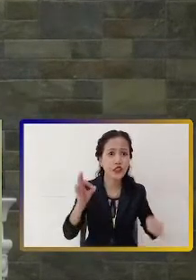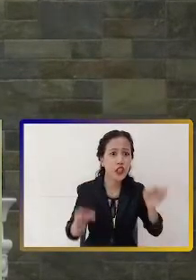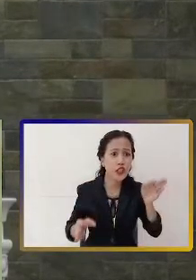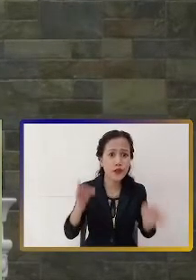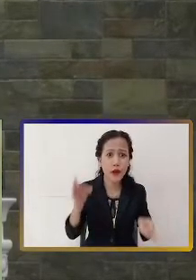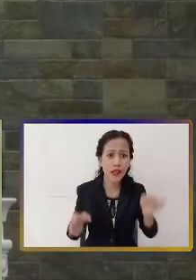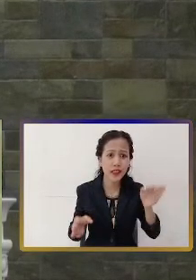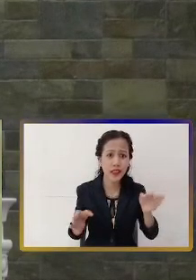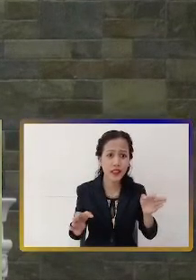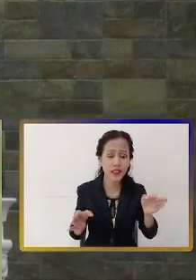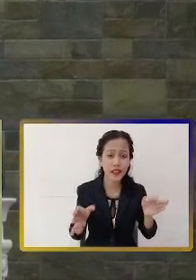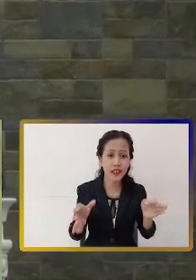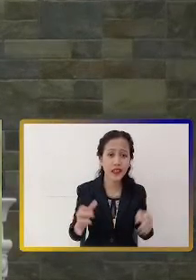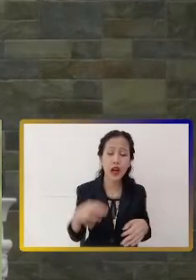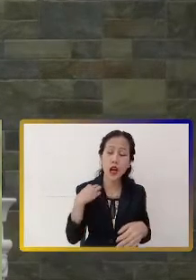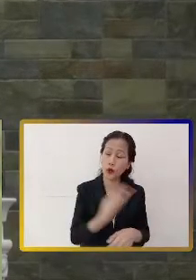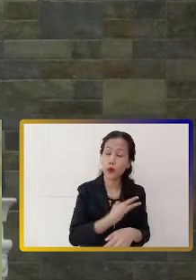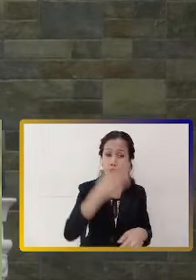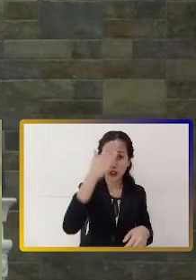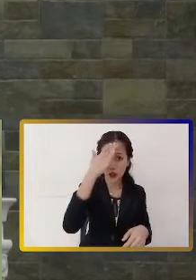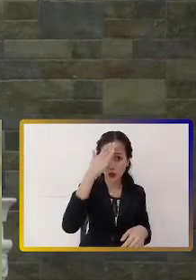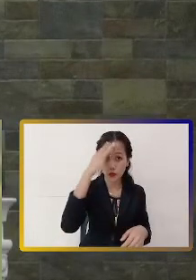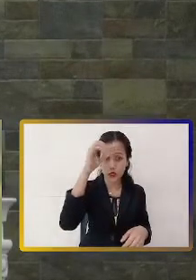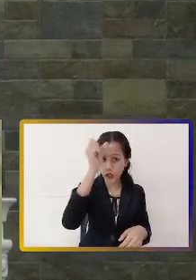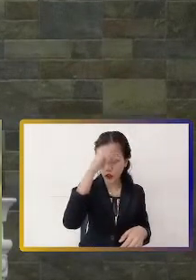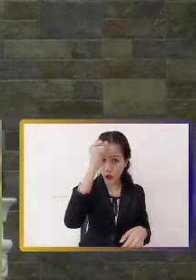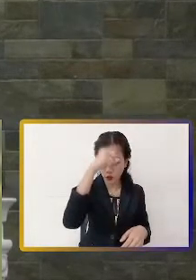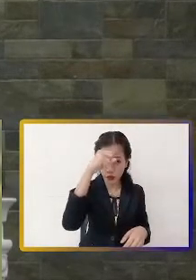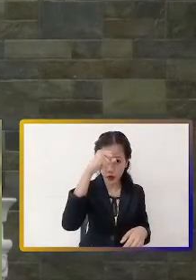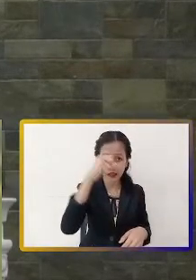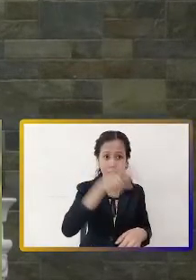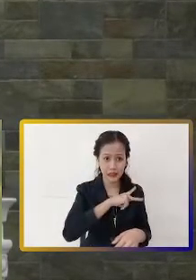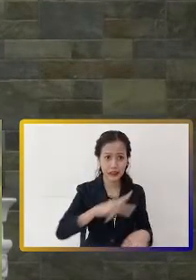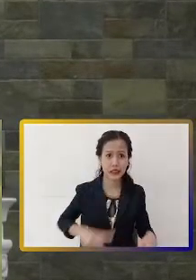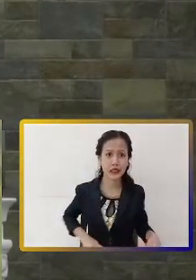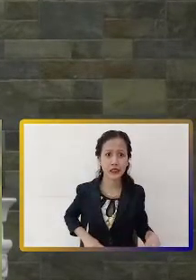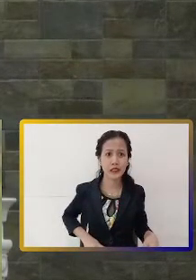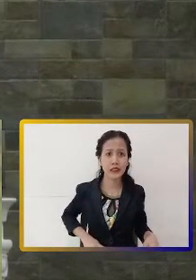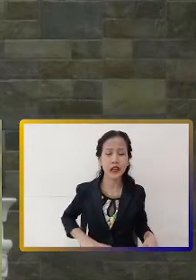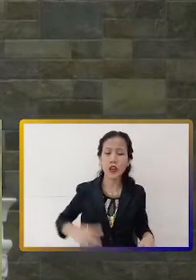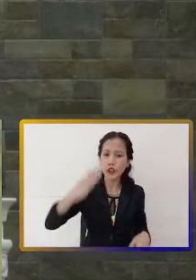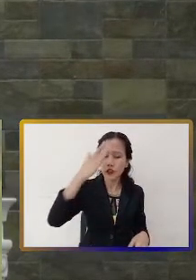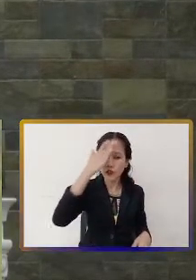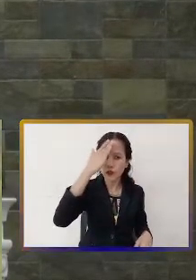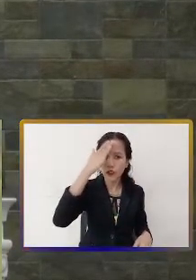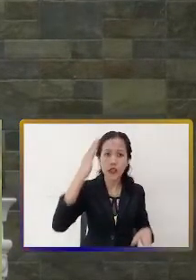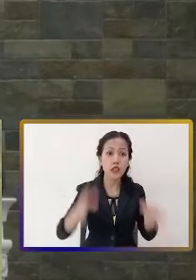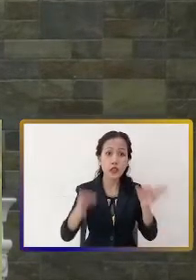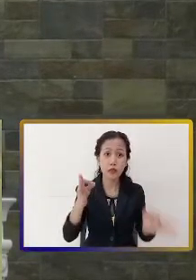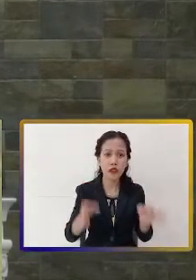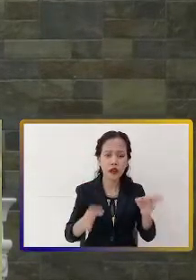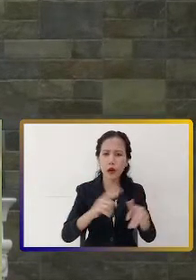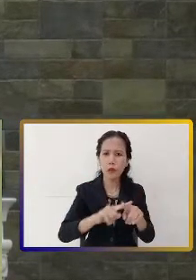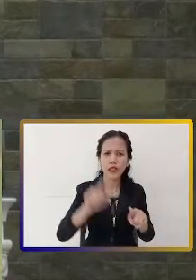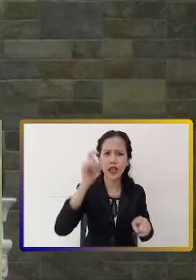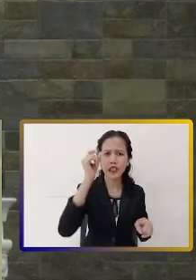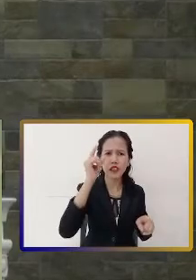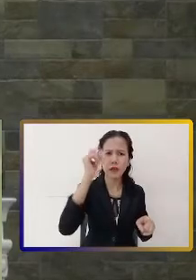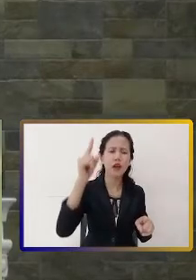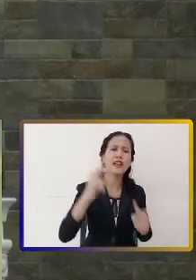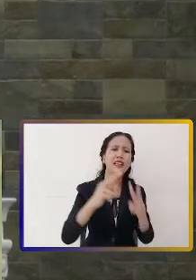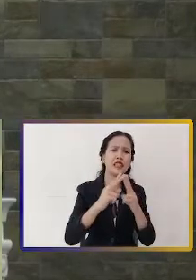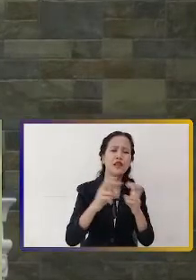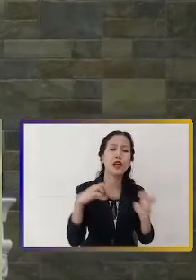po natin na siya po ay isang hari. Alam natin na kailangan niya judgment. But you understand na kahit hindi po tayo hari,